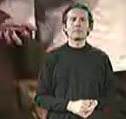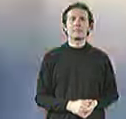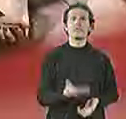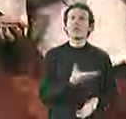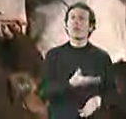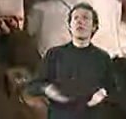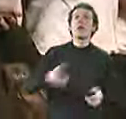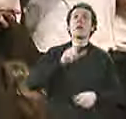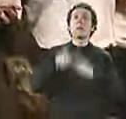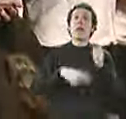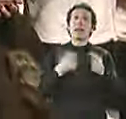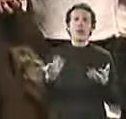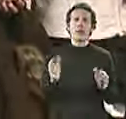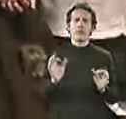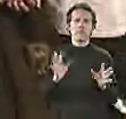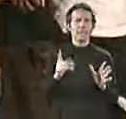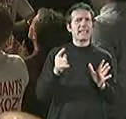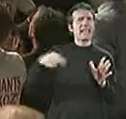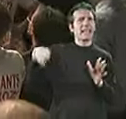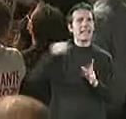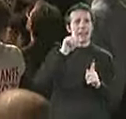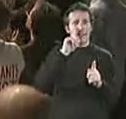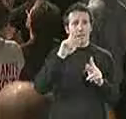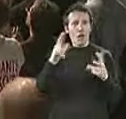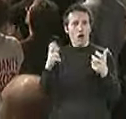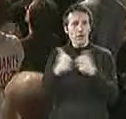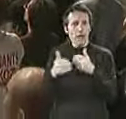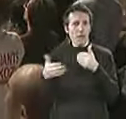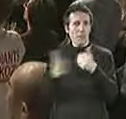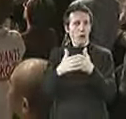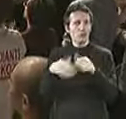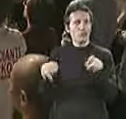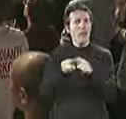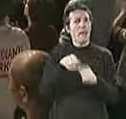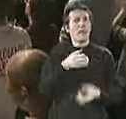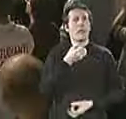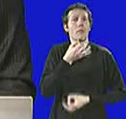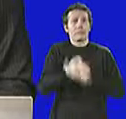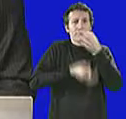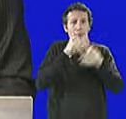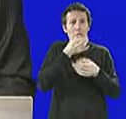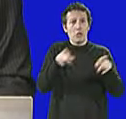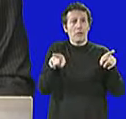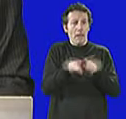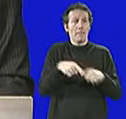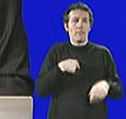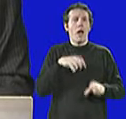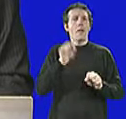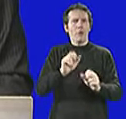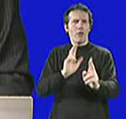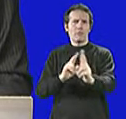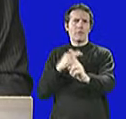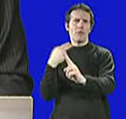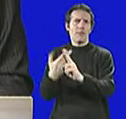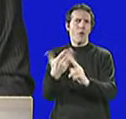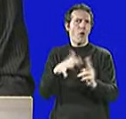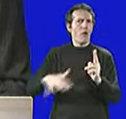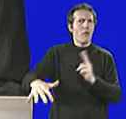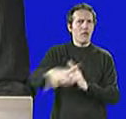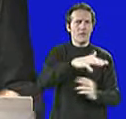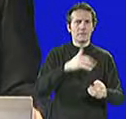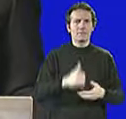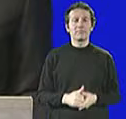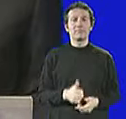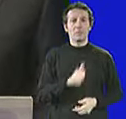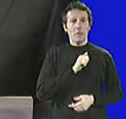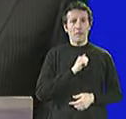à qui il ressemble et qui pourraient dire la même chose que je veux répondre. Oui, je